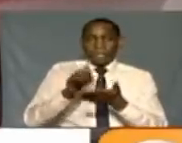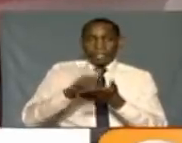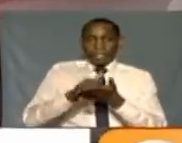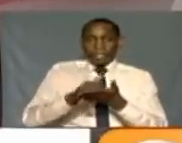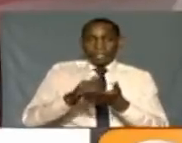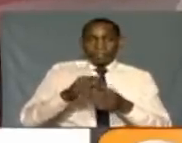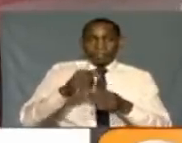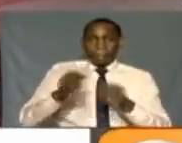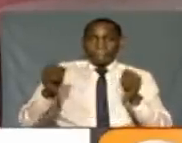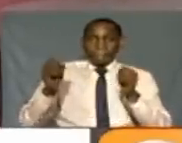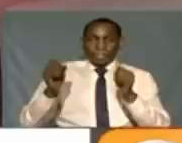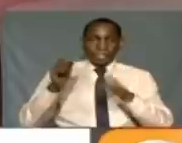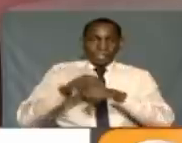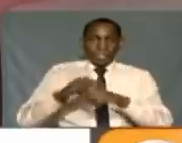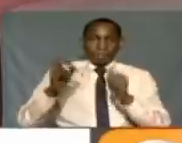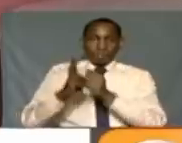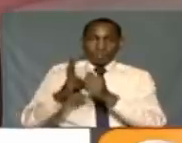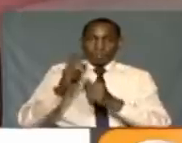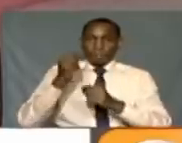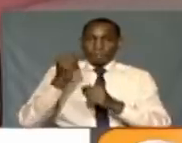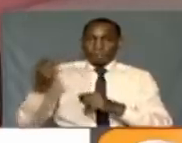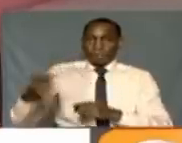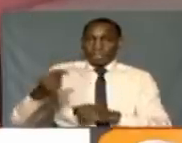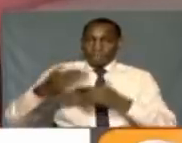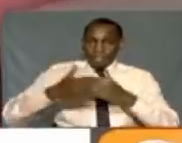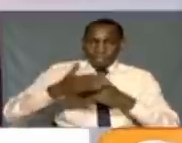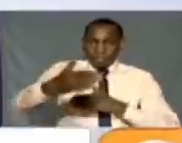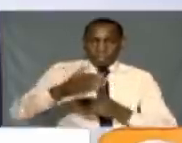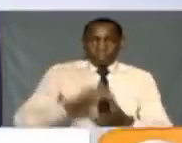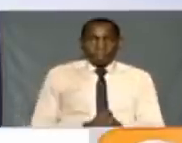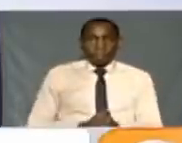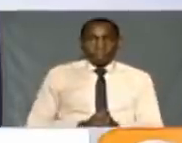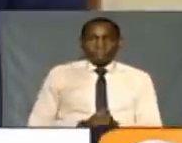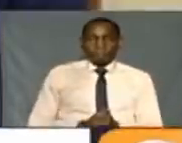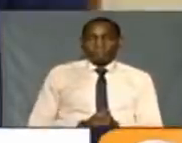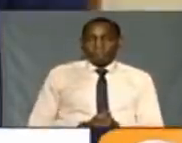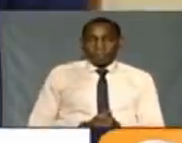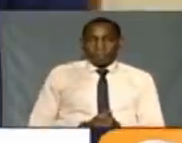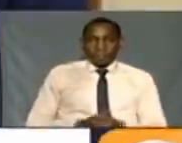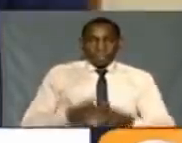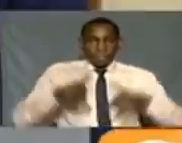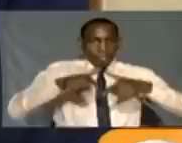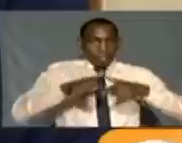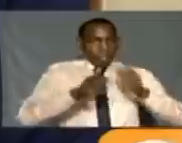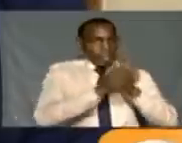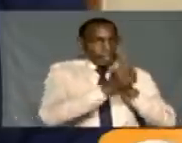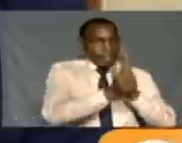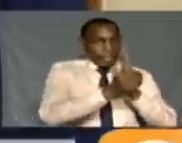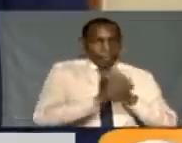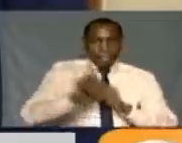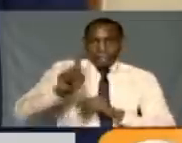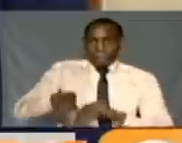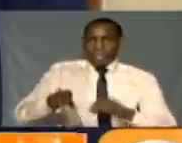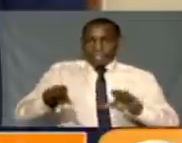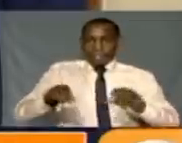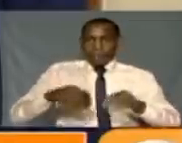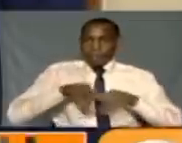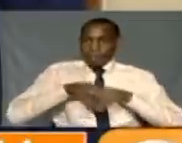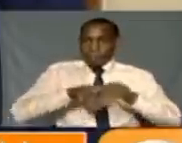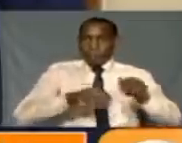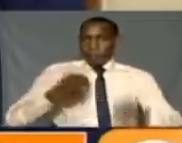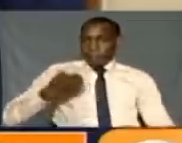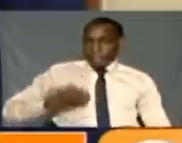cha miezi 12 ijayo. Obs and gyn specialists ni lazima wafuate maadili yaliyoko katika